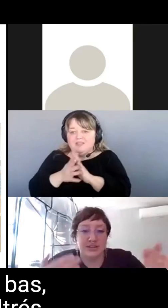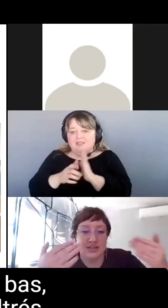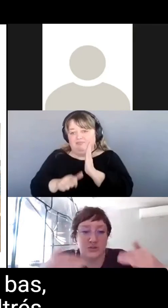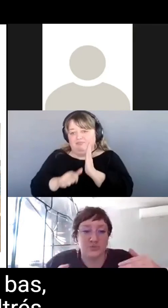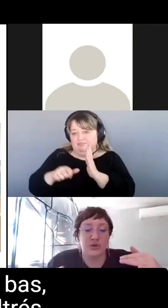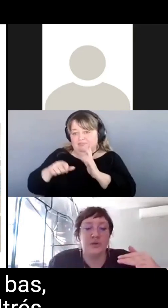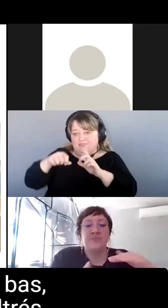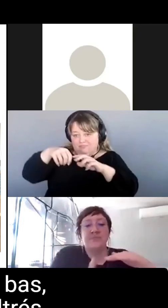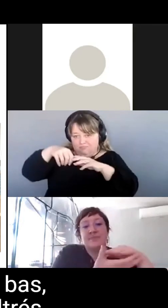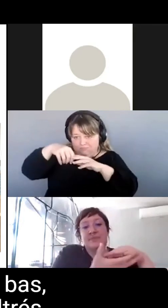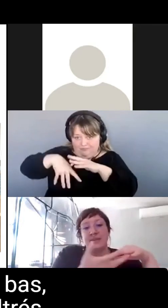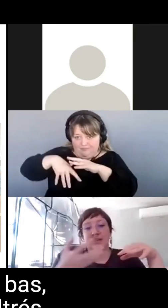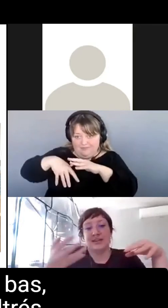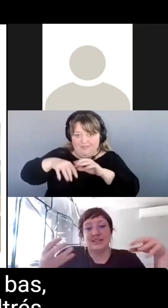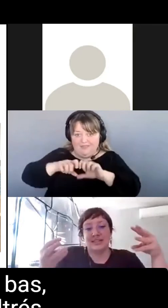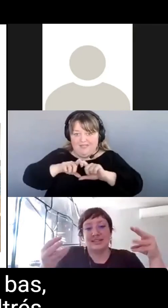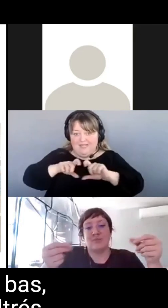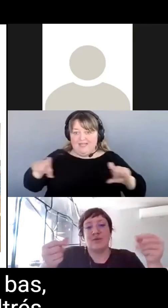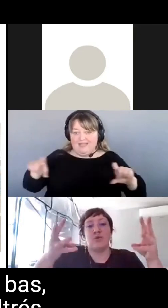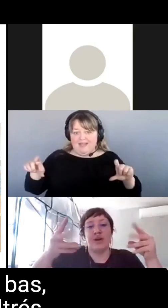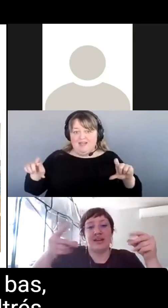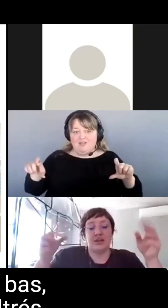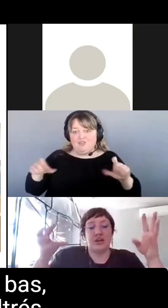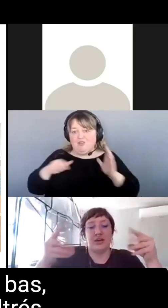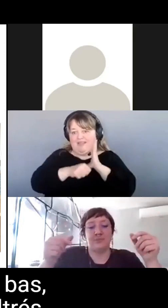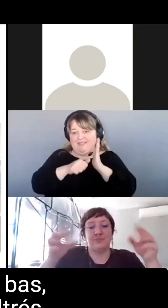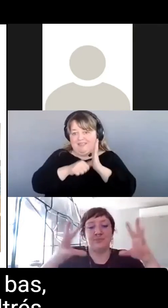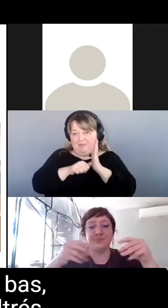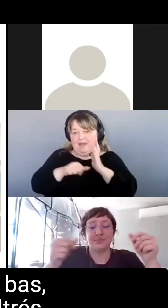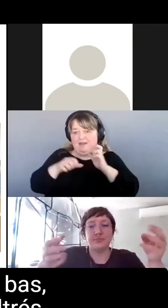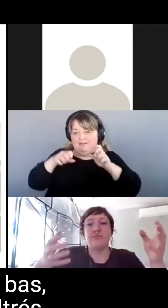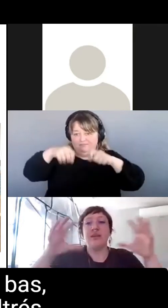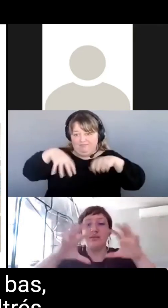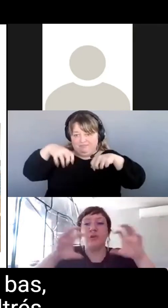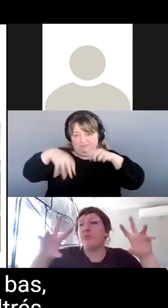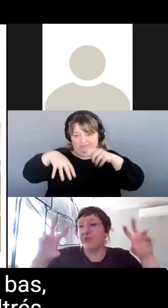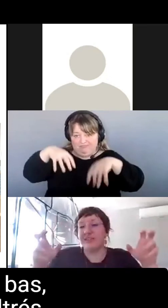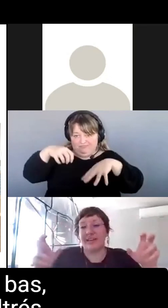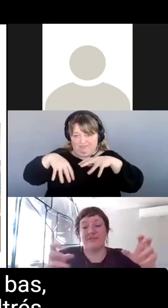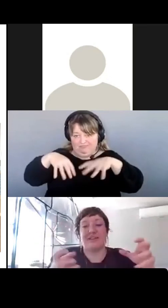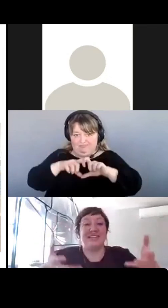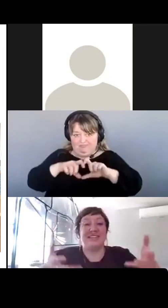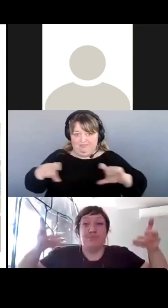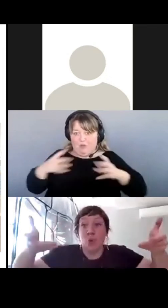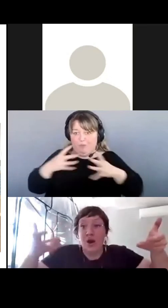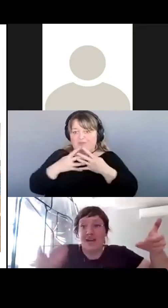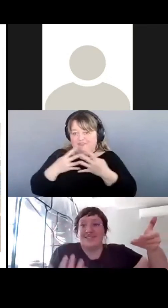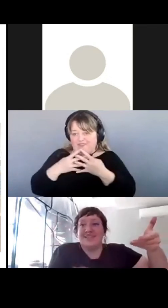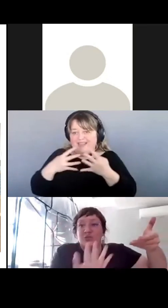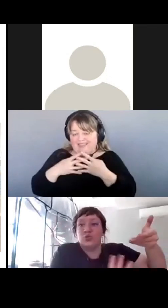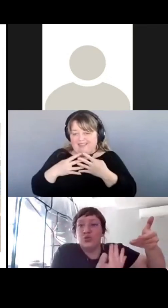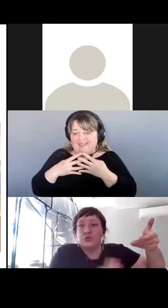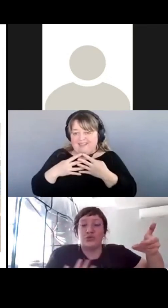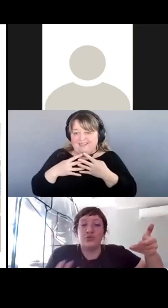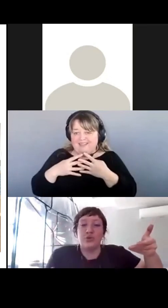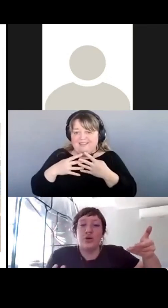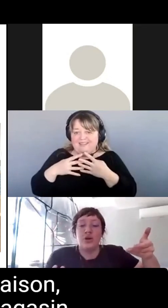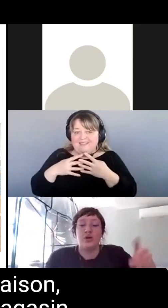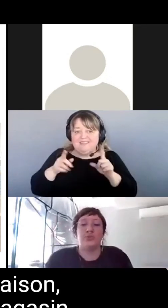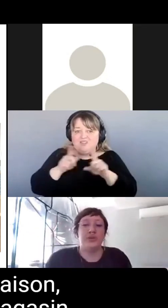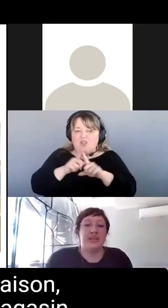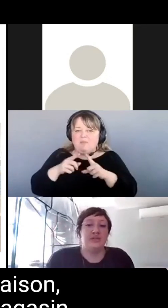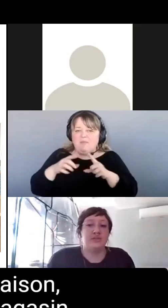là, l'étage du bas, les excréments vont être comme filtrés. Fait que c'est des pots avec des trous en